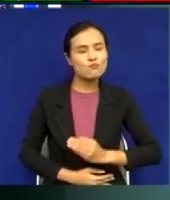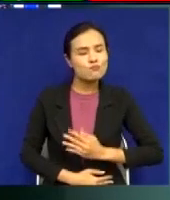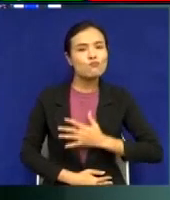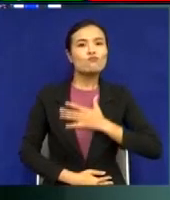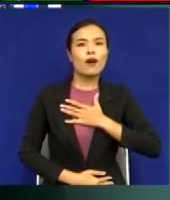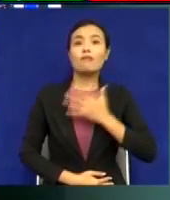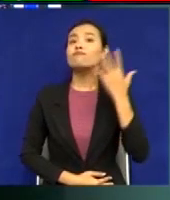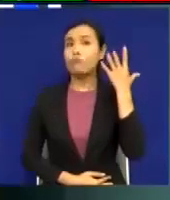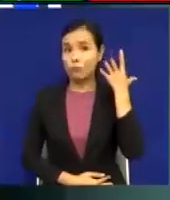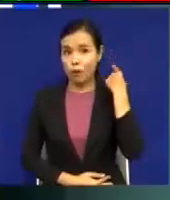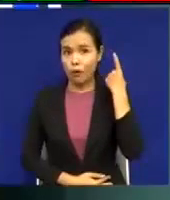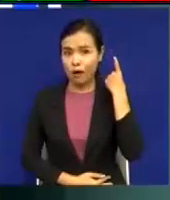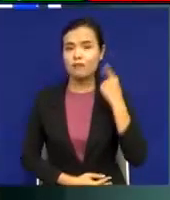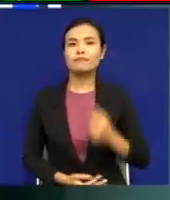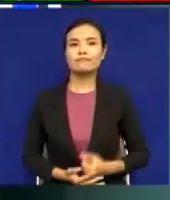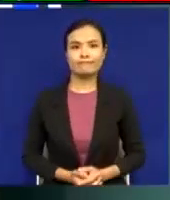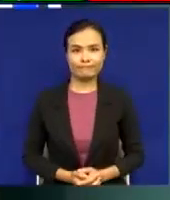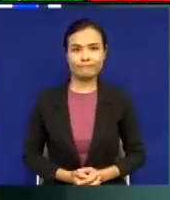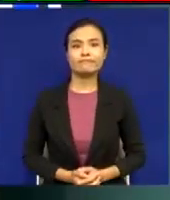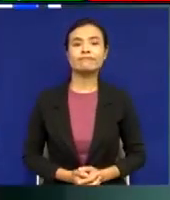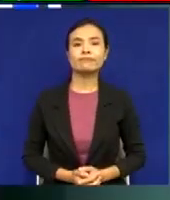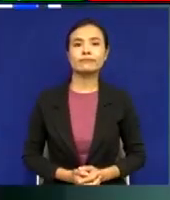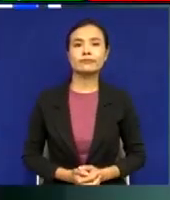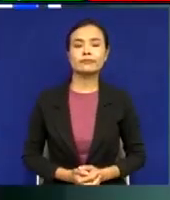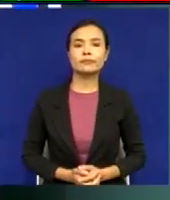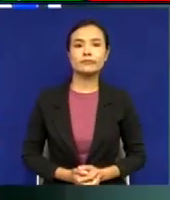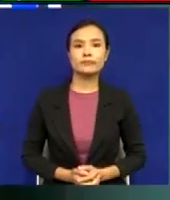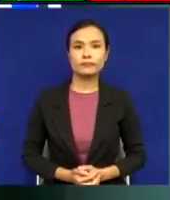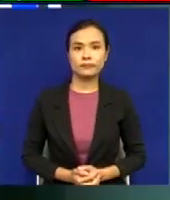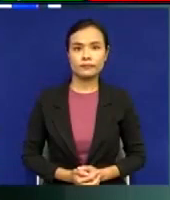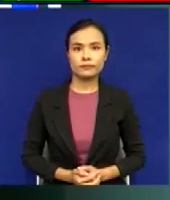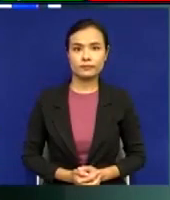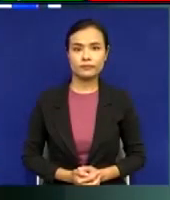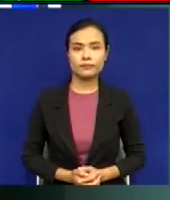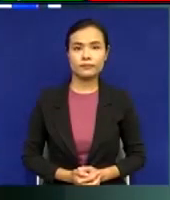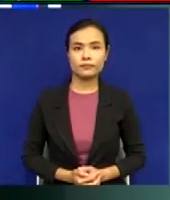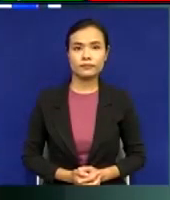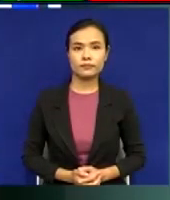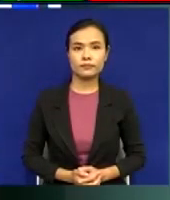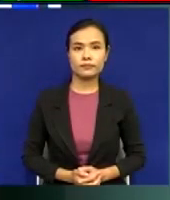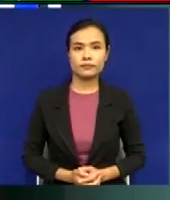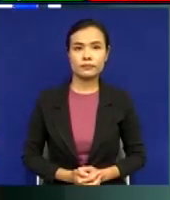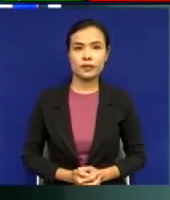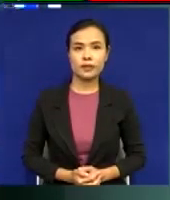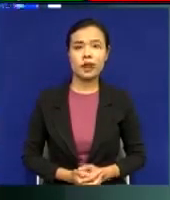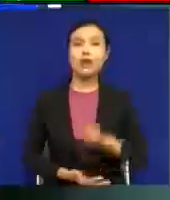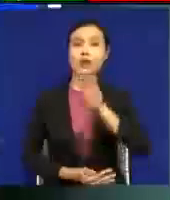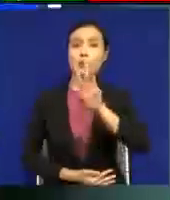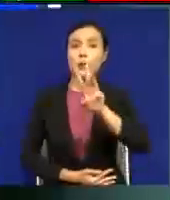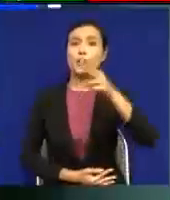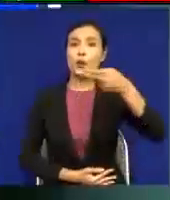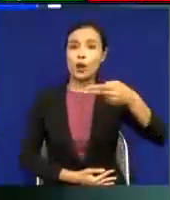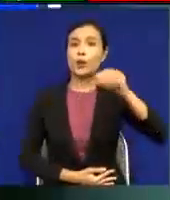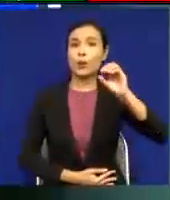นี้ทวิสเตอร์ของ WHO ประจำประเทศไทยนะครับ